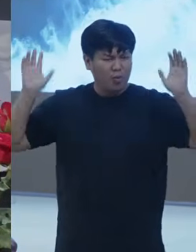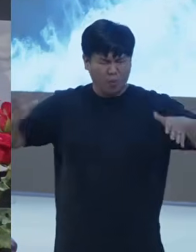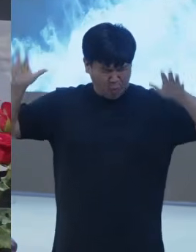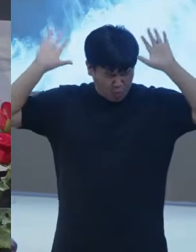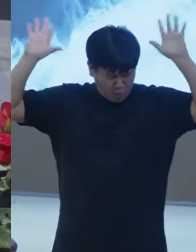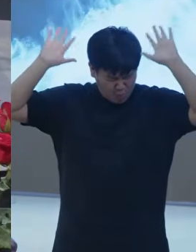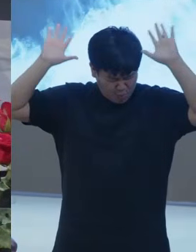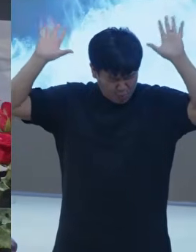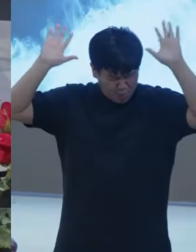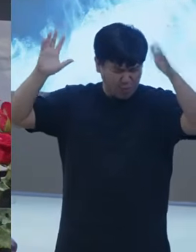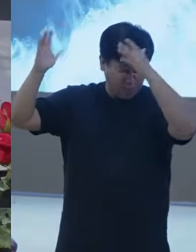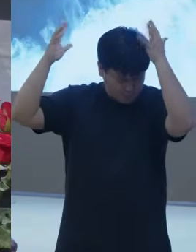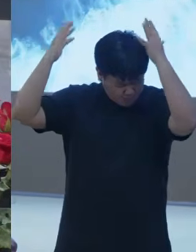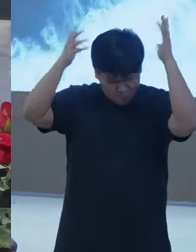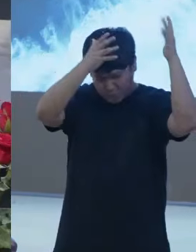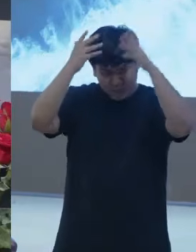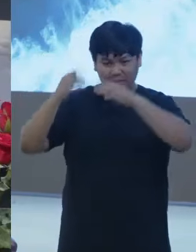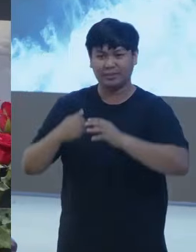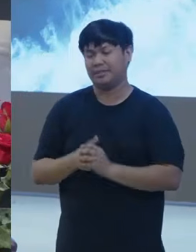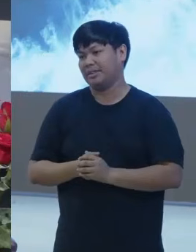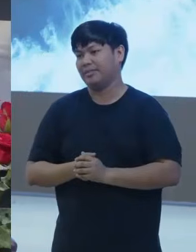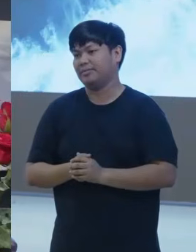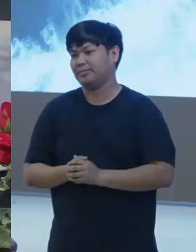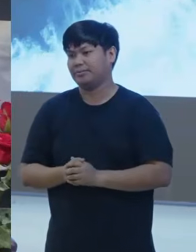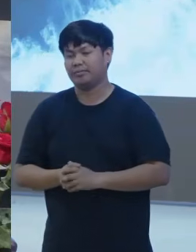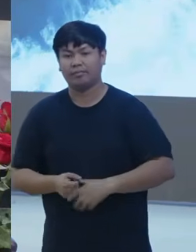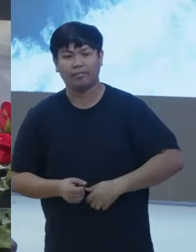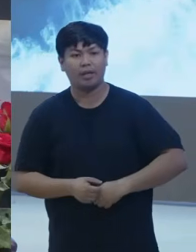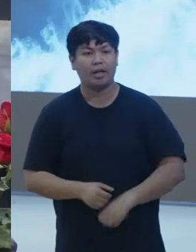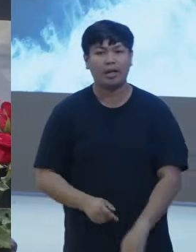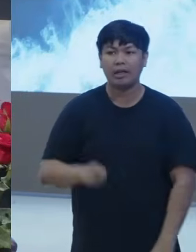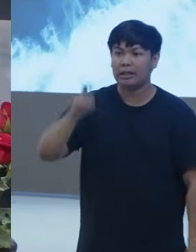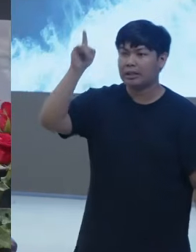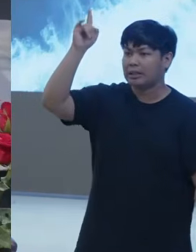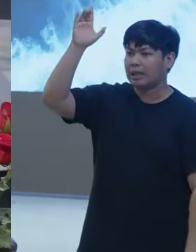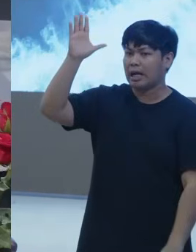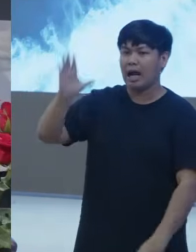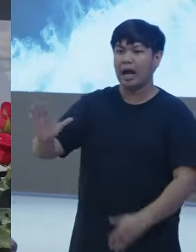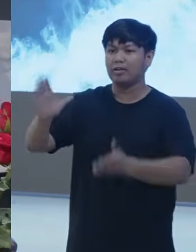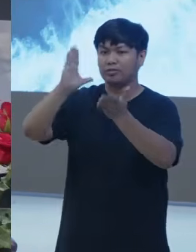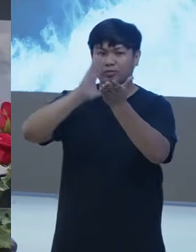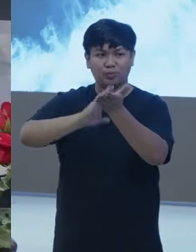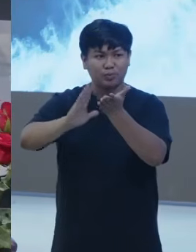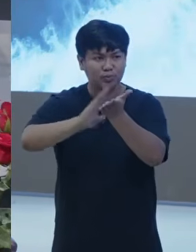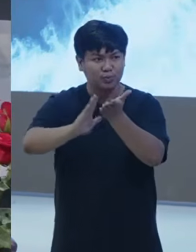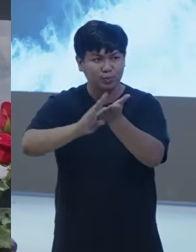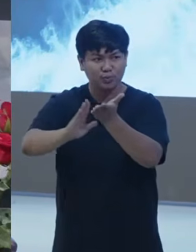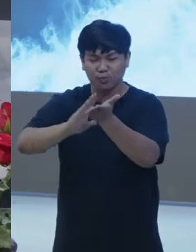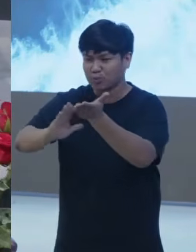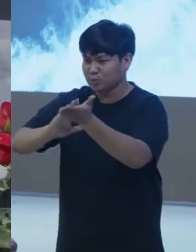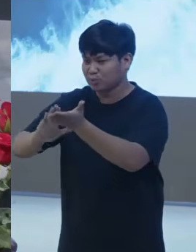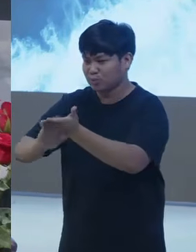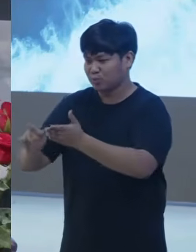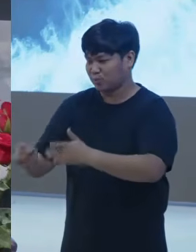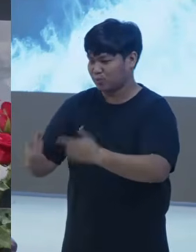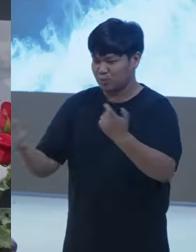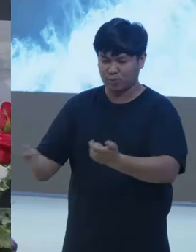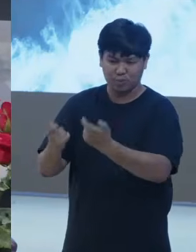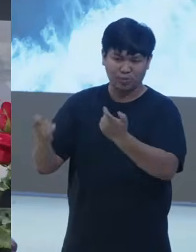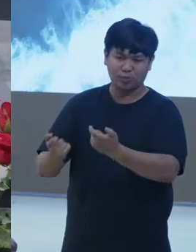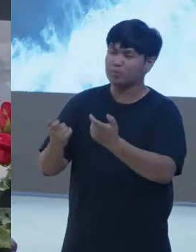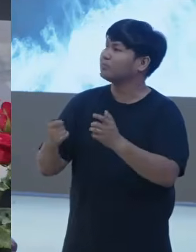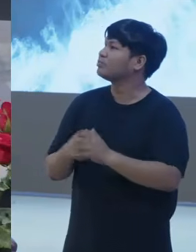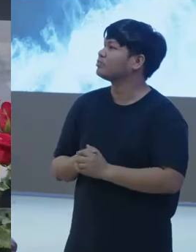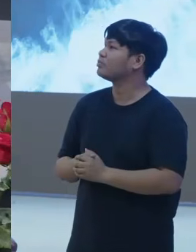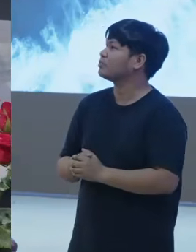So Micah 7:18, who is a God like you, pardoning iniquity and passing over transgression for the remnant of his